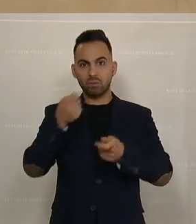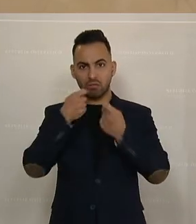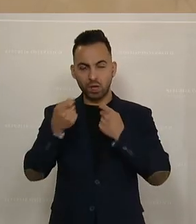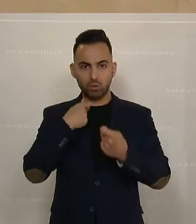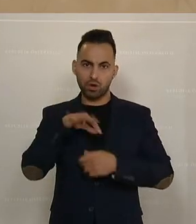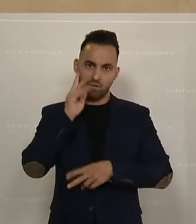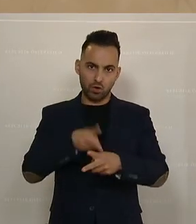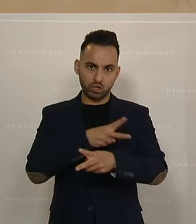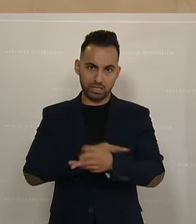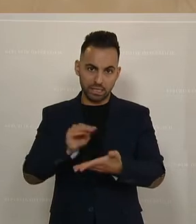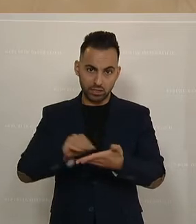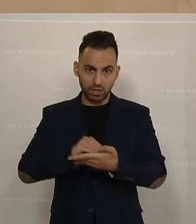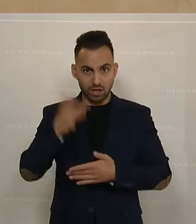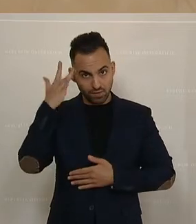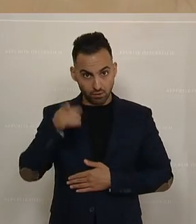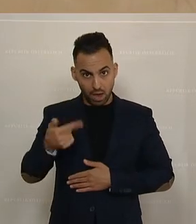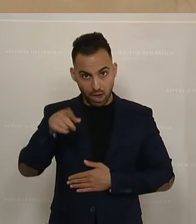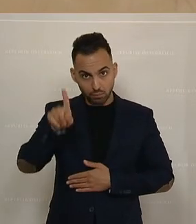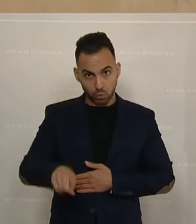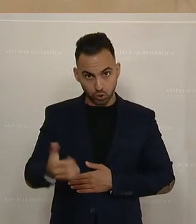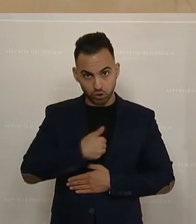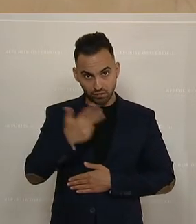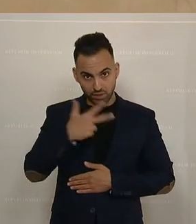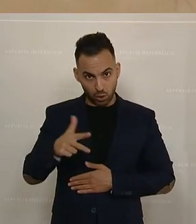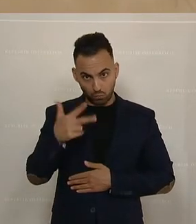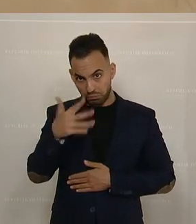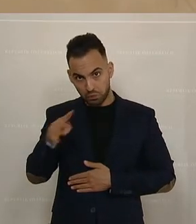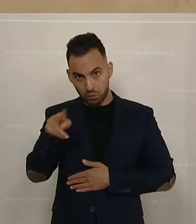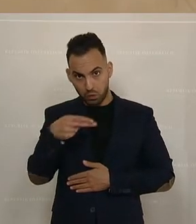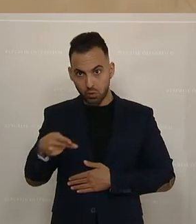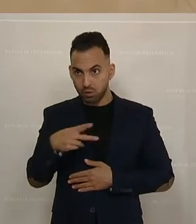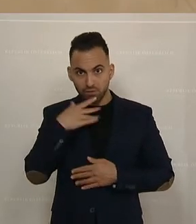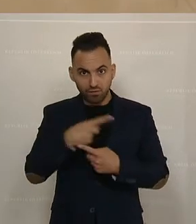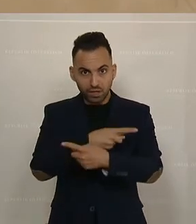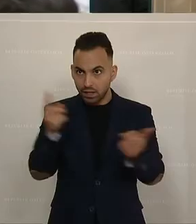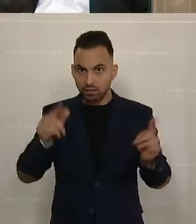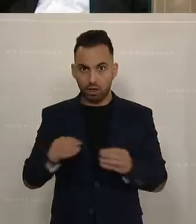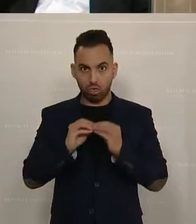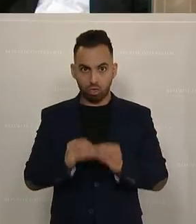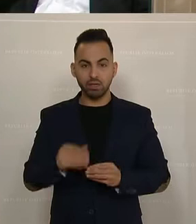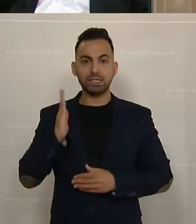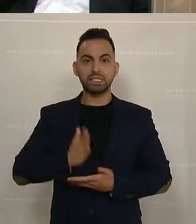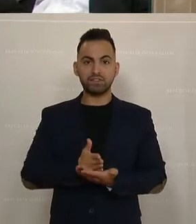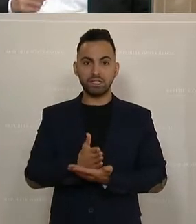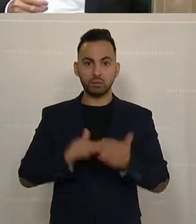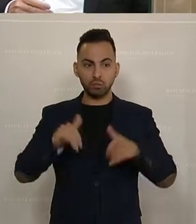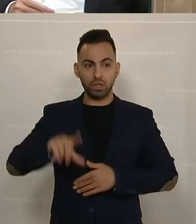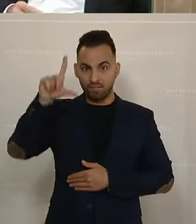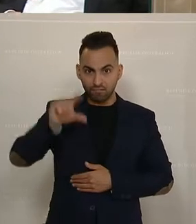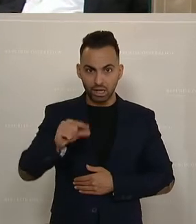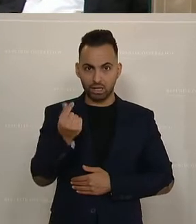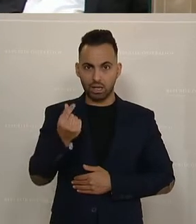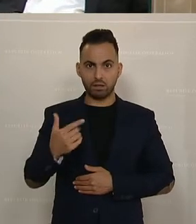staatssekretärin ich weiß nicht ob sie einen monat lang mit diesem geld auskommen würden aber ich glaube vielen hier würde schwer fallen zivildiener müssen wir zu wenig geld